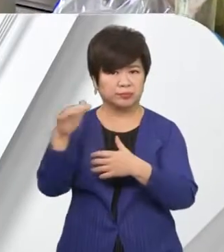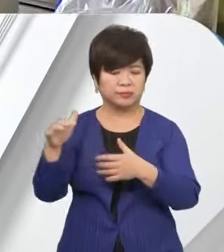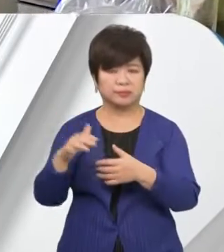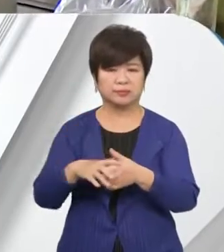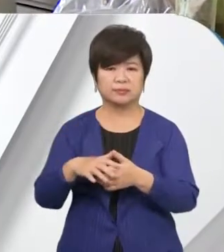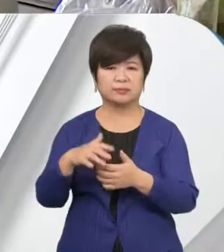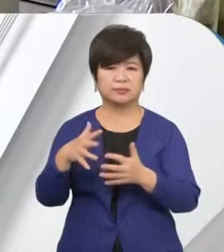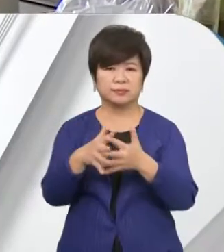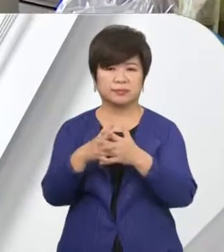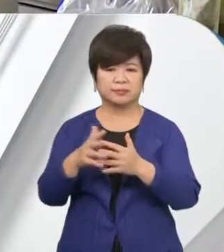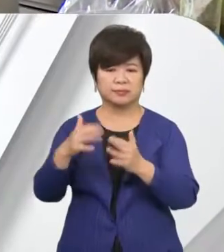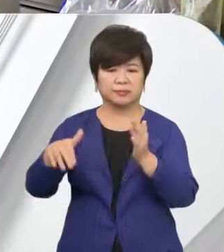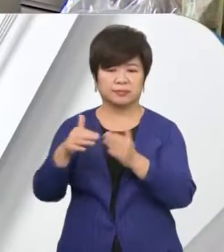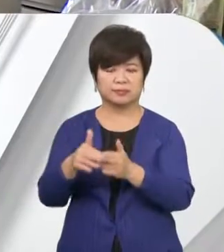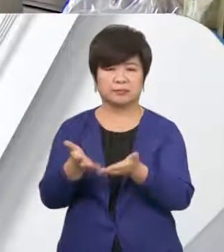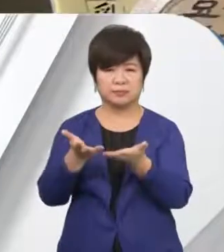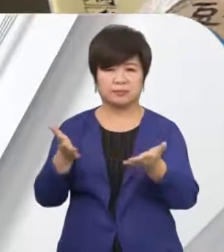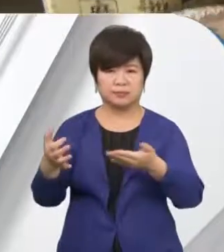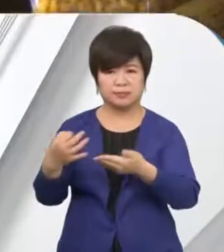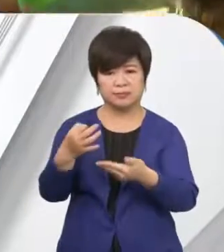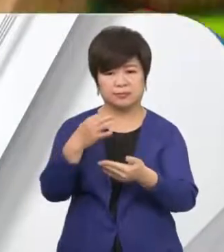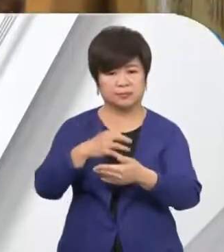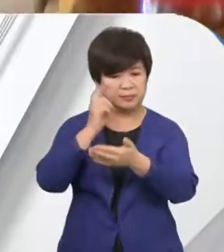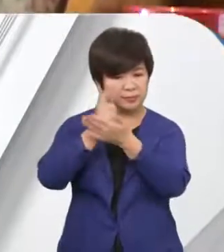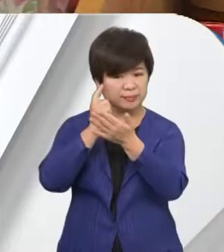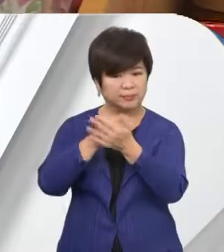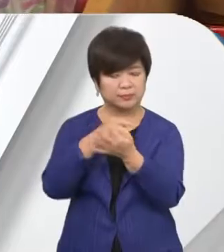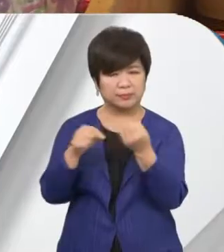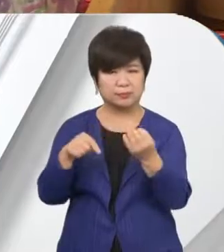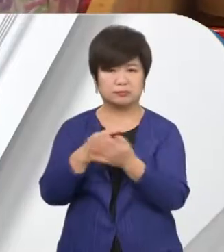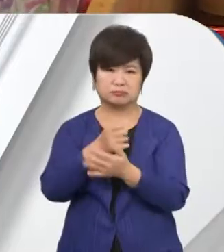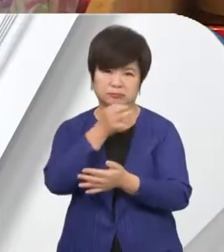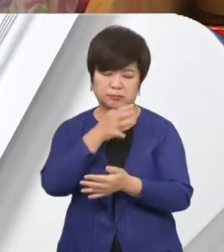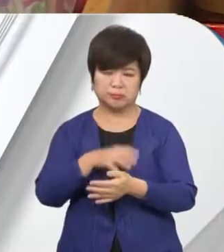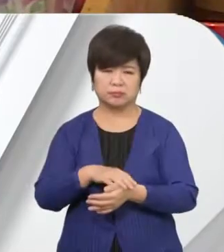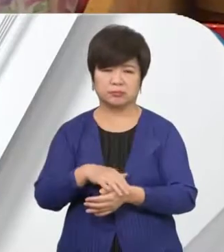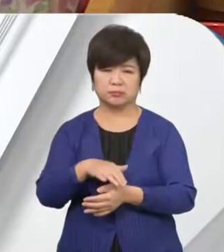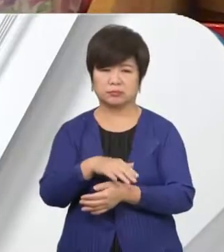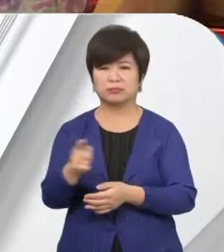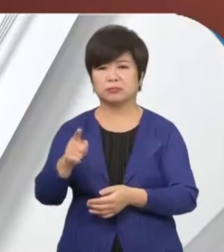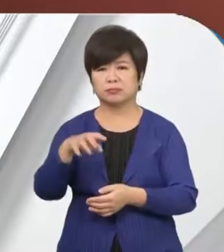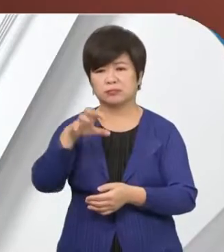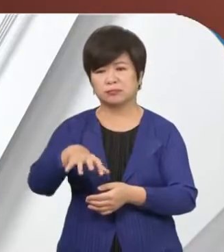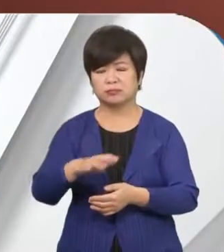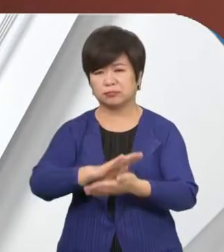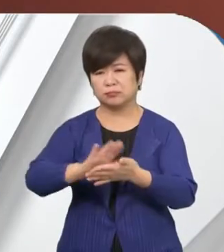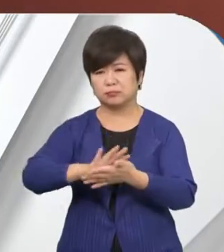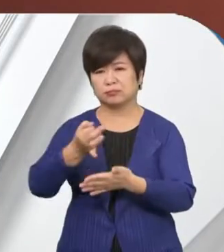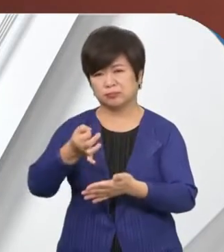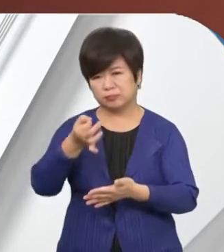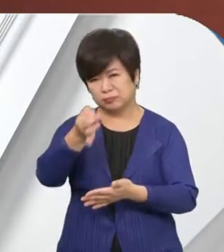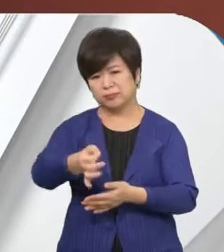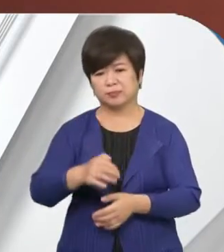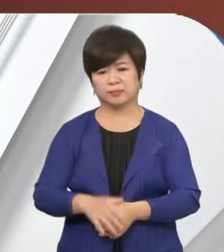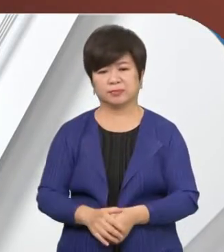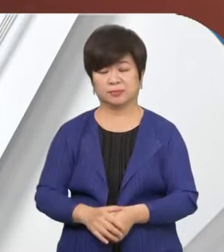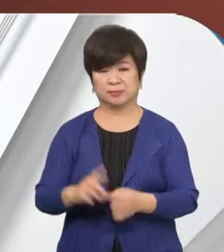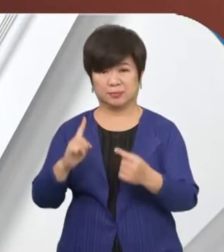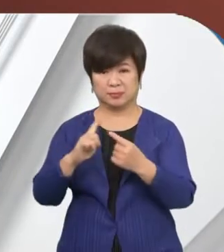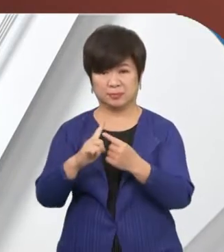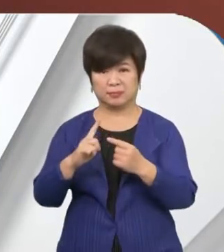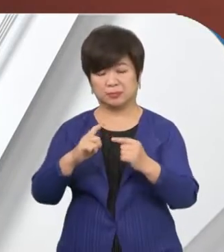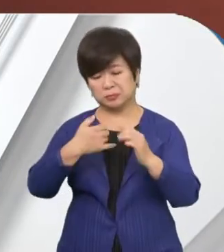后搞摆摊呢，小农就偷摊，当然买了，抢走了人呐，从体的变收费。 人是有比较多，可